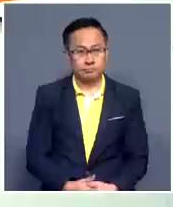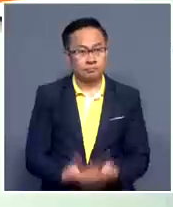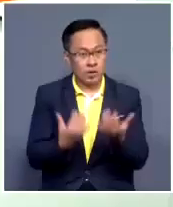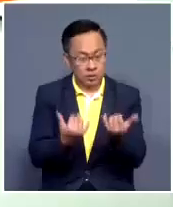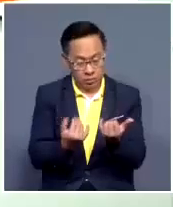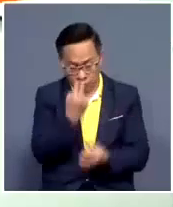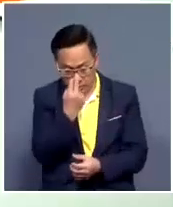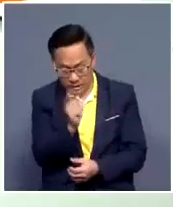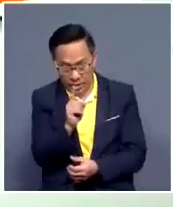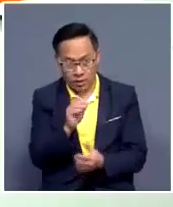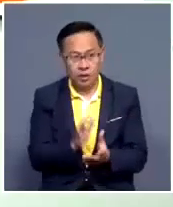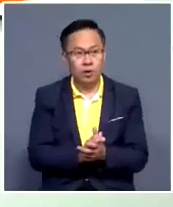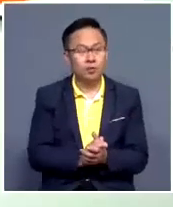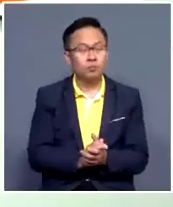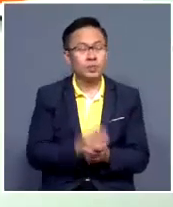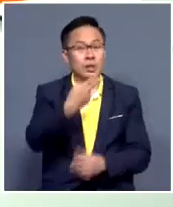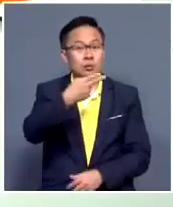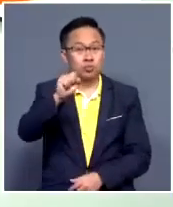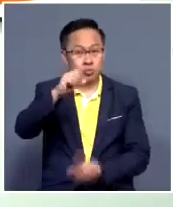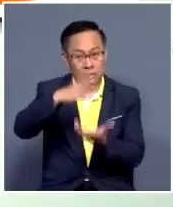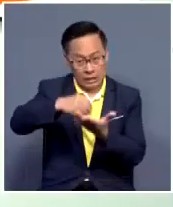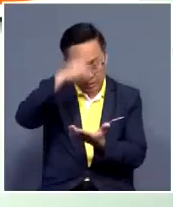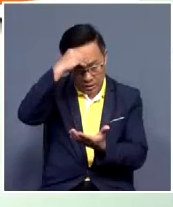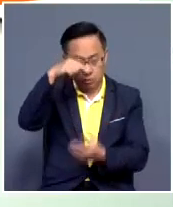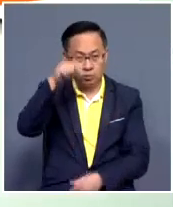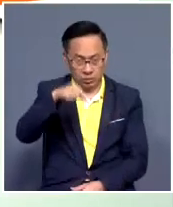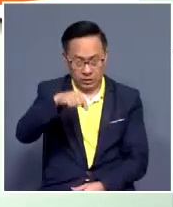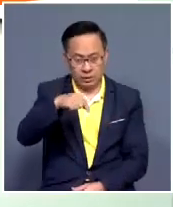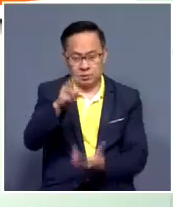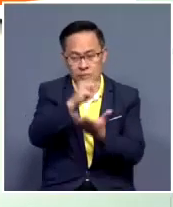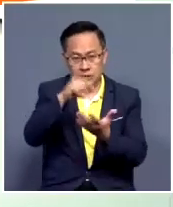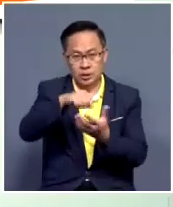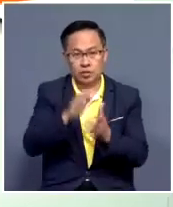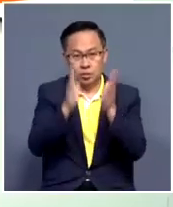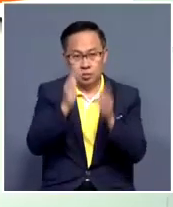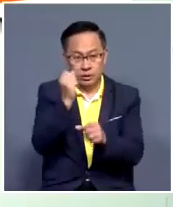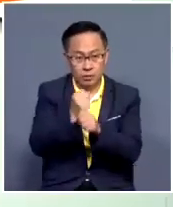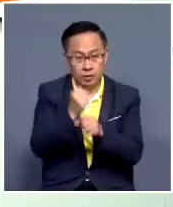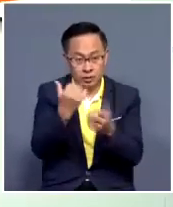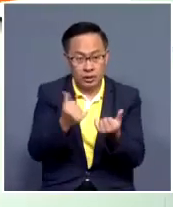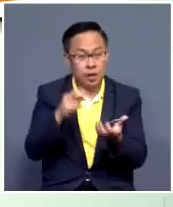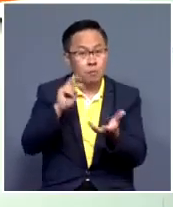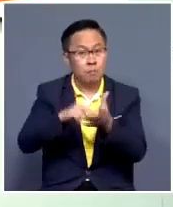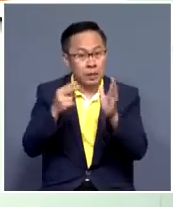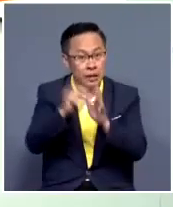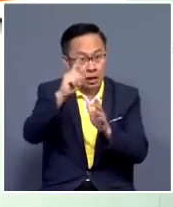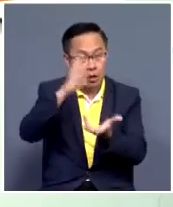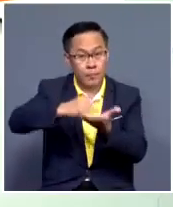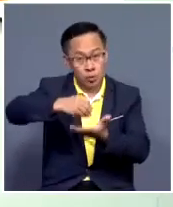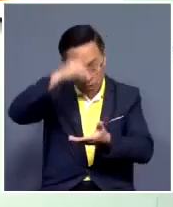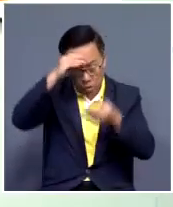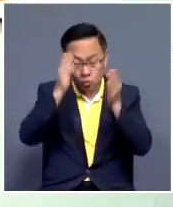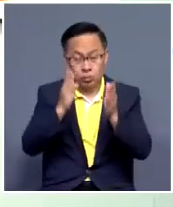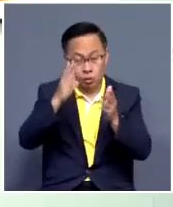และที่เห็นอยู่ทางด้านหลังนี้ค่ะก็คือส่วนหนึ่งของหลักสูตรการเรียนการสอนของที่นี่นั่นเองนะคะซึ่งเจ้าหน้าที่ที่อยู่ด้านหลังค่ะก็คือน้องๆนักเรียนนักศึกษาค่ะ